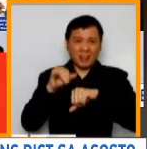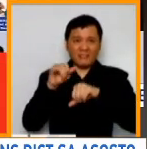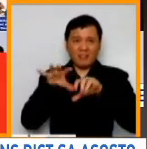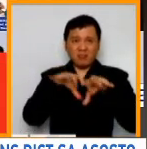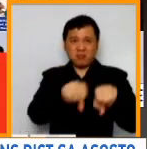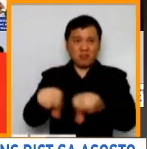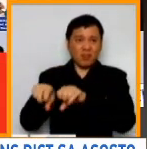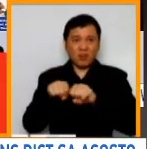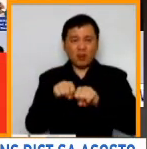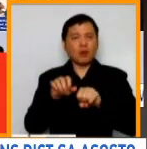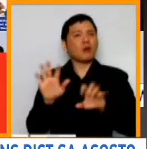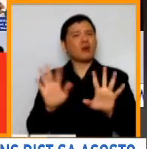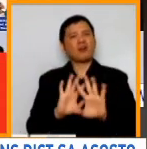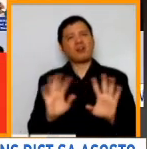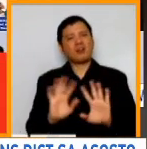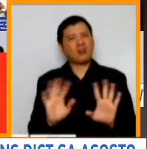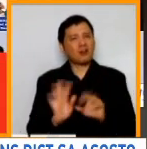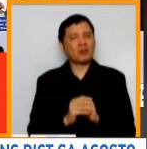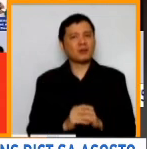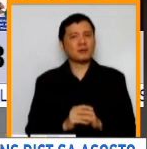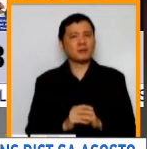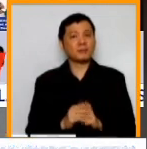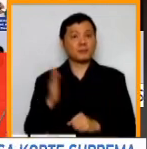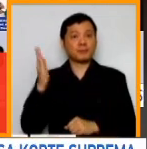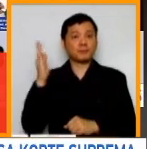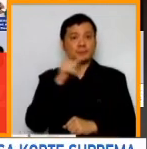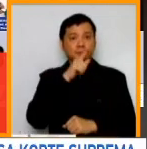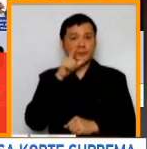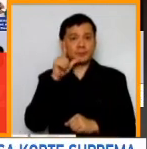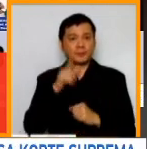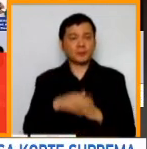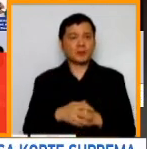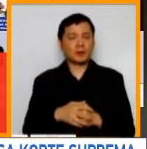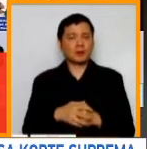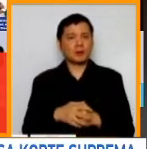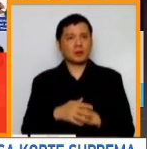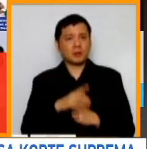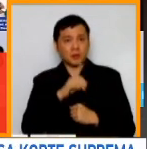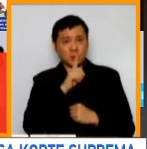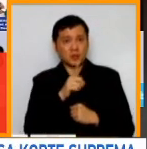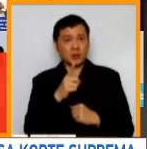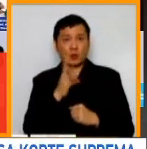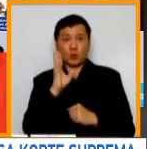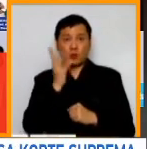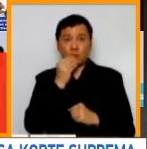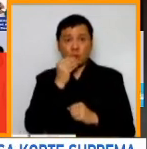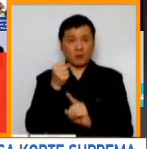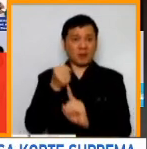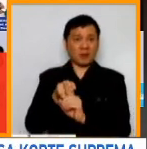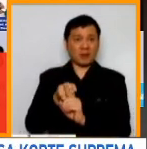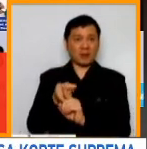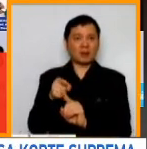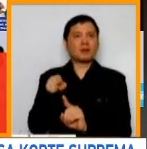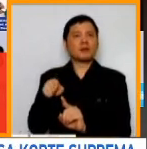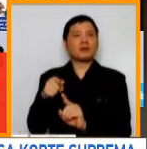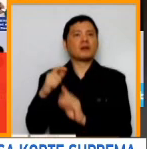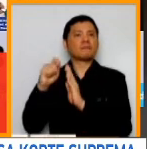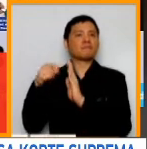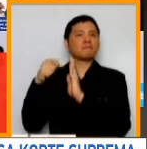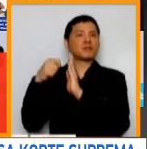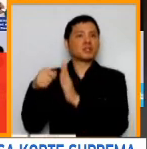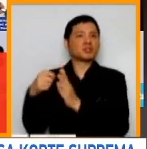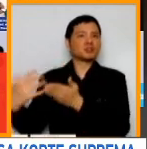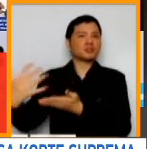pero yung pinakaramdam ka, Eli, itong mga maliliit na mangingisda natin na yung pinagkukuhaan ng hanap